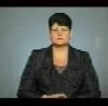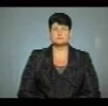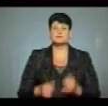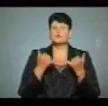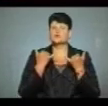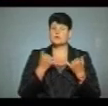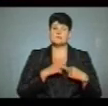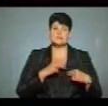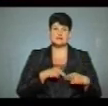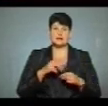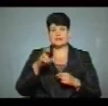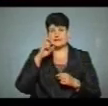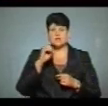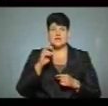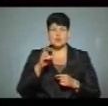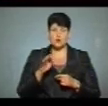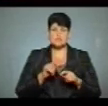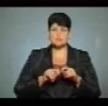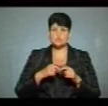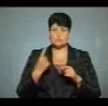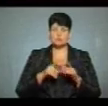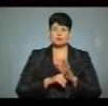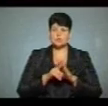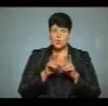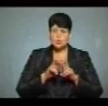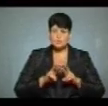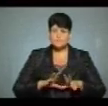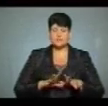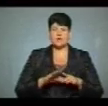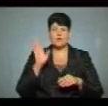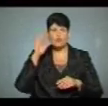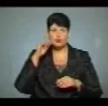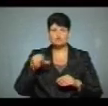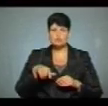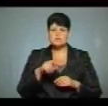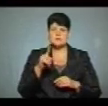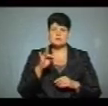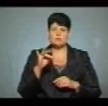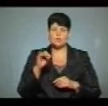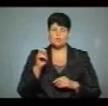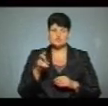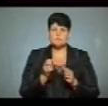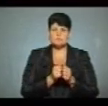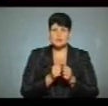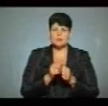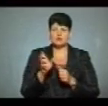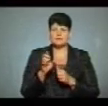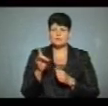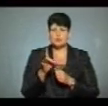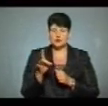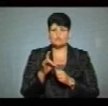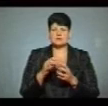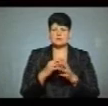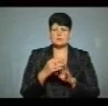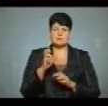Сьогодні працівники Держекоінспекції області розпочали досліджувати воду з річки Збруч поблизу села Бережанка Борщівського району. Про це повідомив